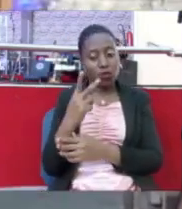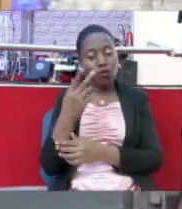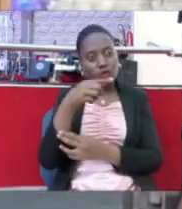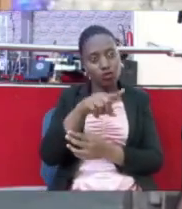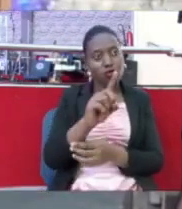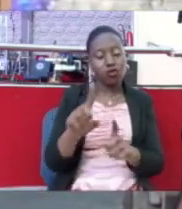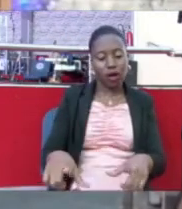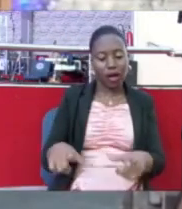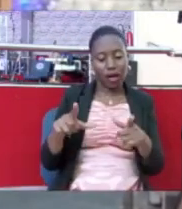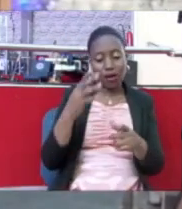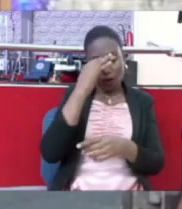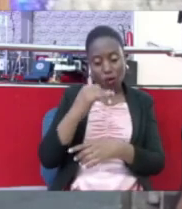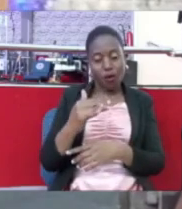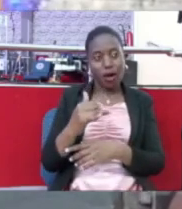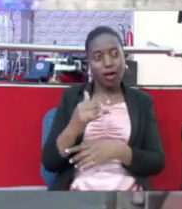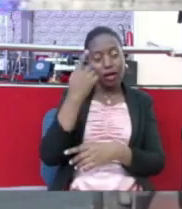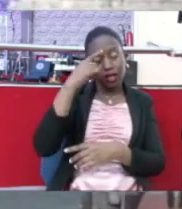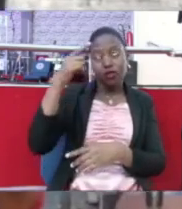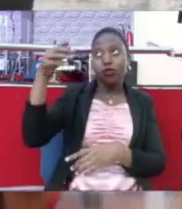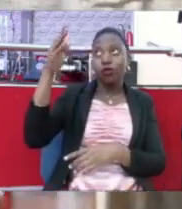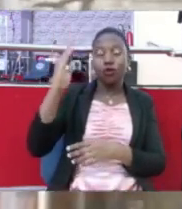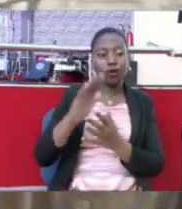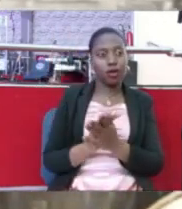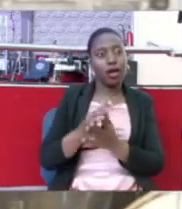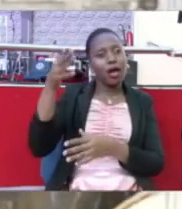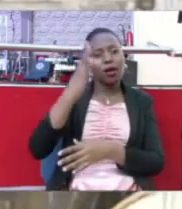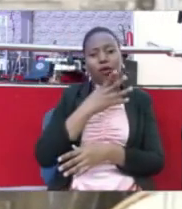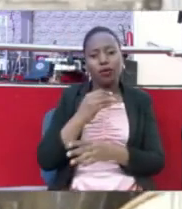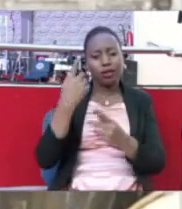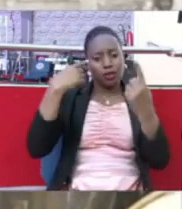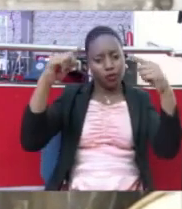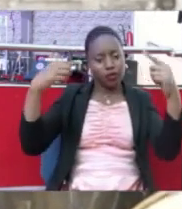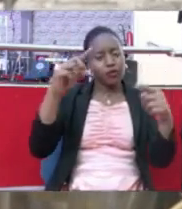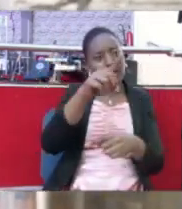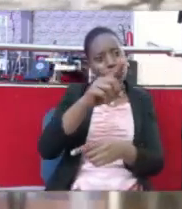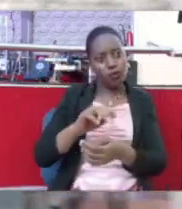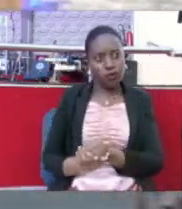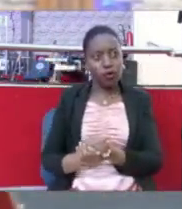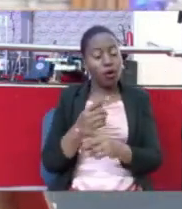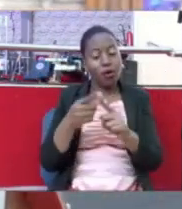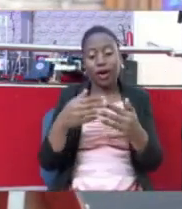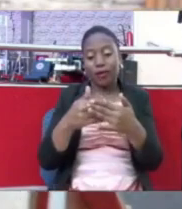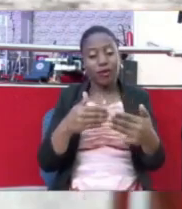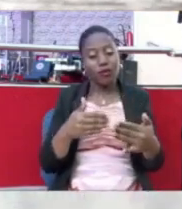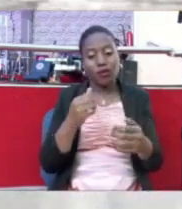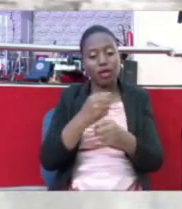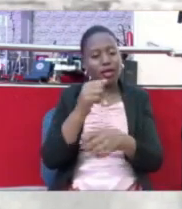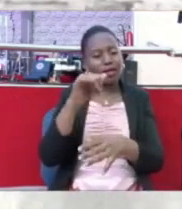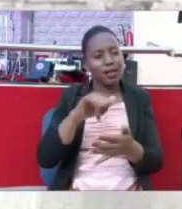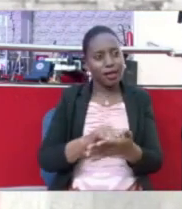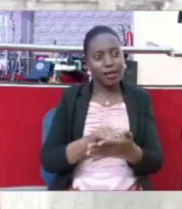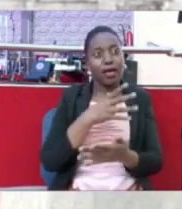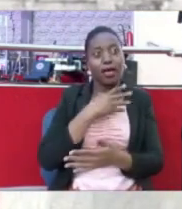life belongs to God. Maisha yako ni ya Mungu. And God wants to prosper you. Na Mungu anataka kukunawirisha. But before he does that, he wants a relationship